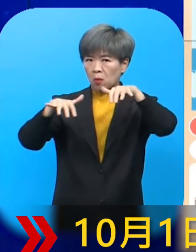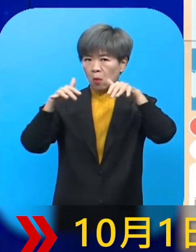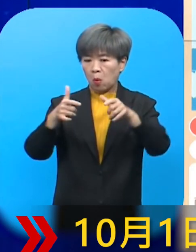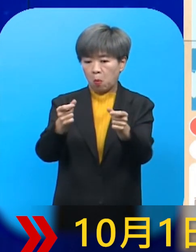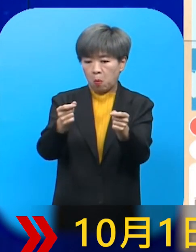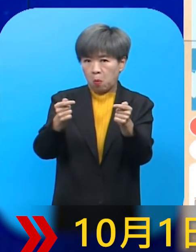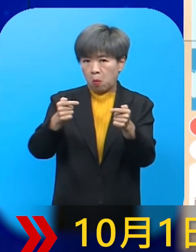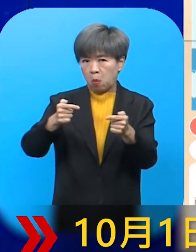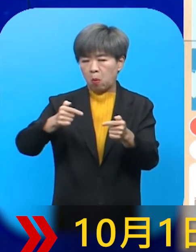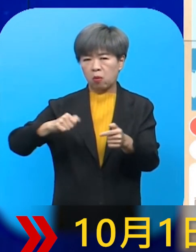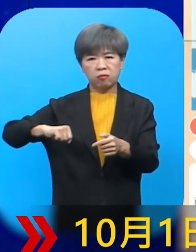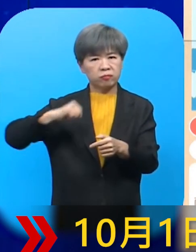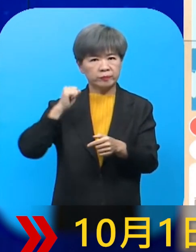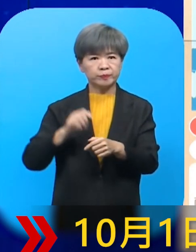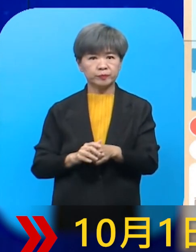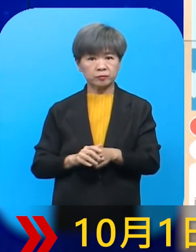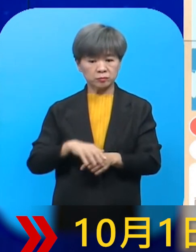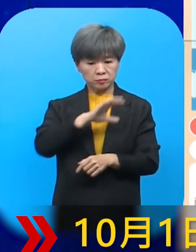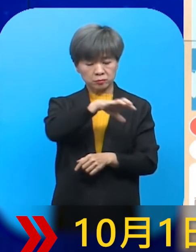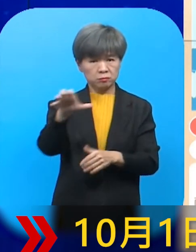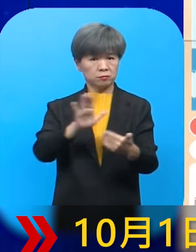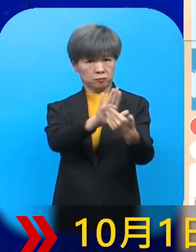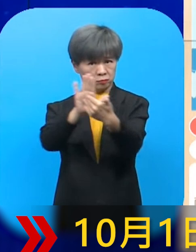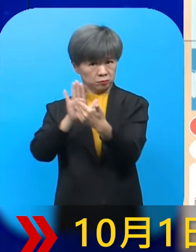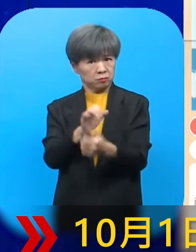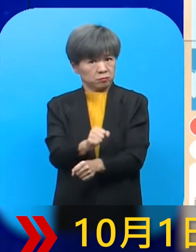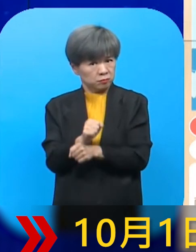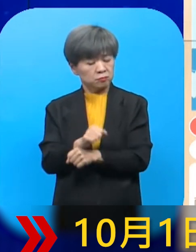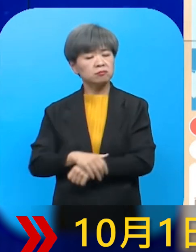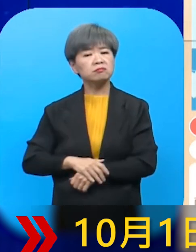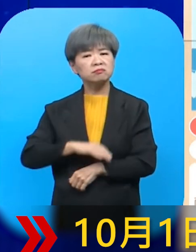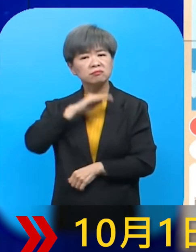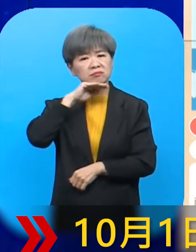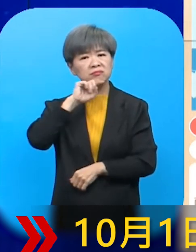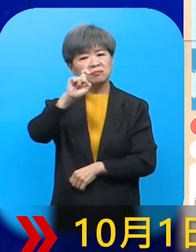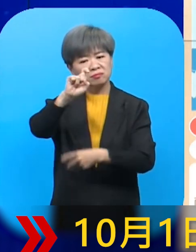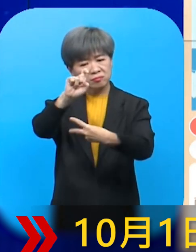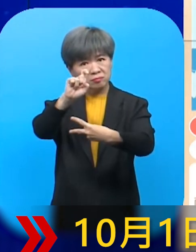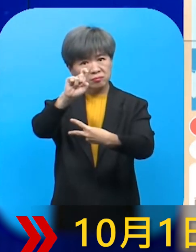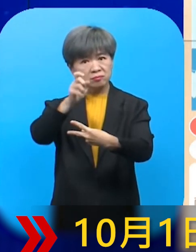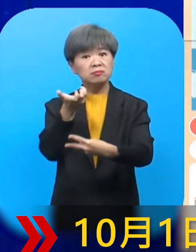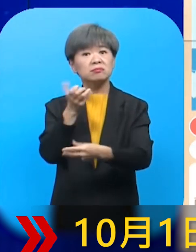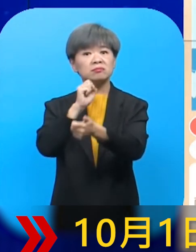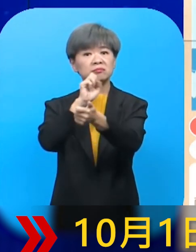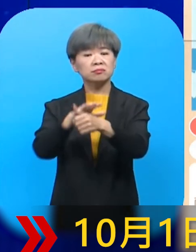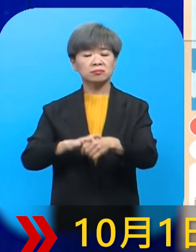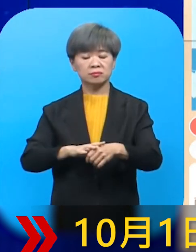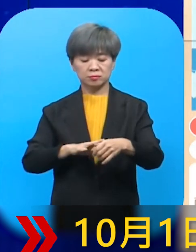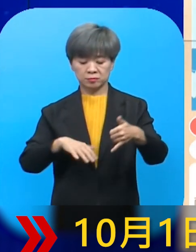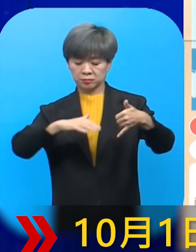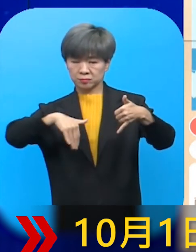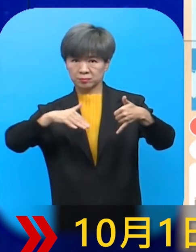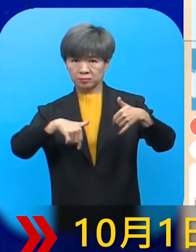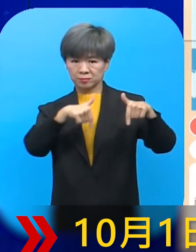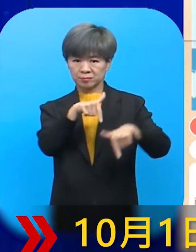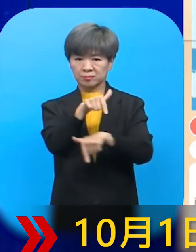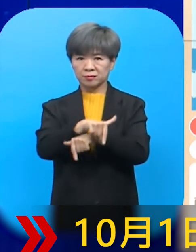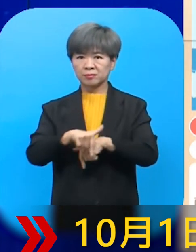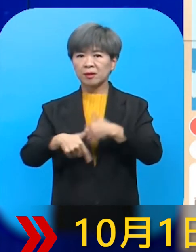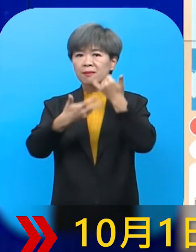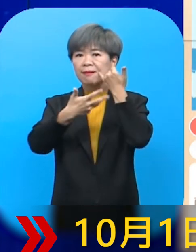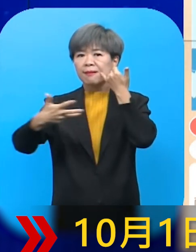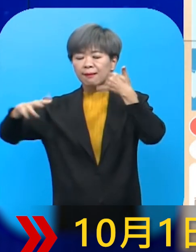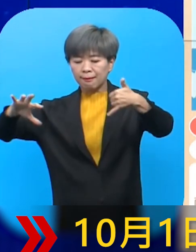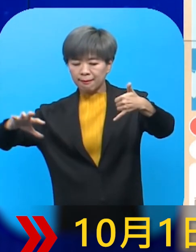强，而各地都要严防强风豪雨的情形。而等到二号的时候，刚提到从西南近海通过台